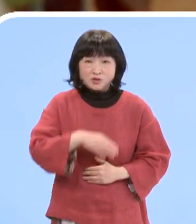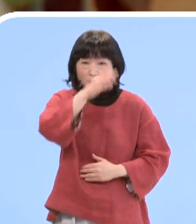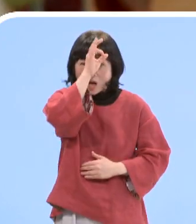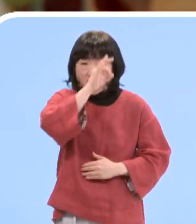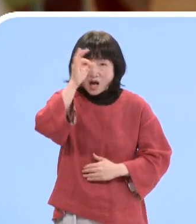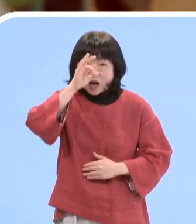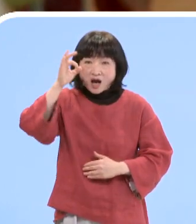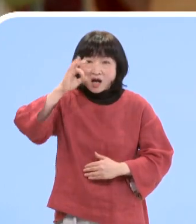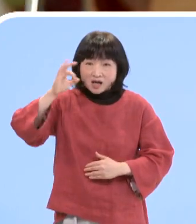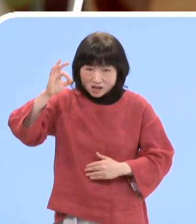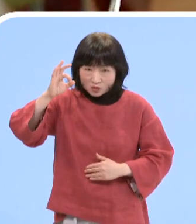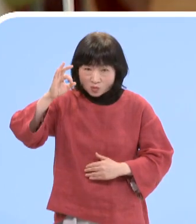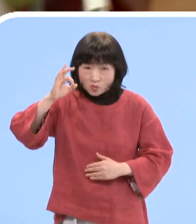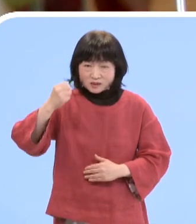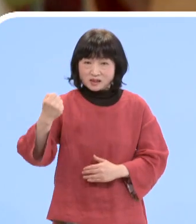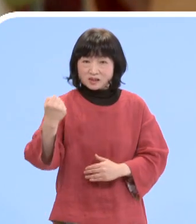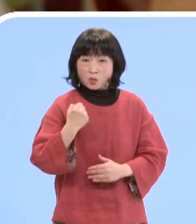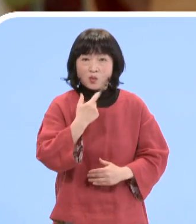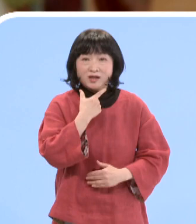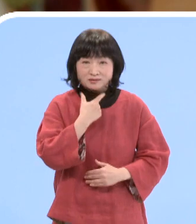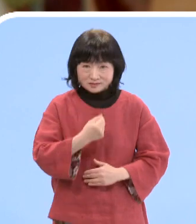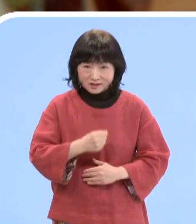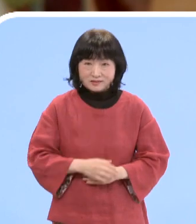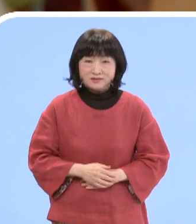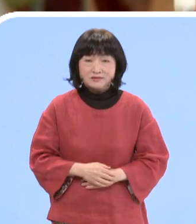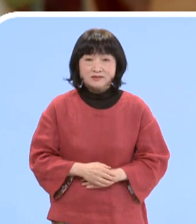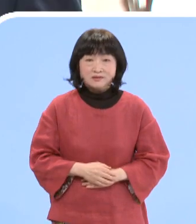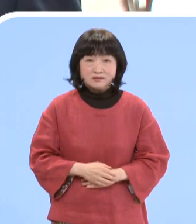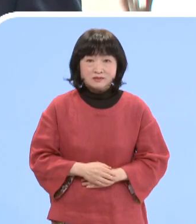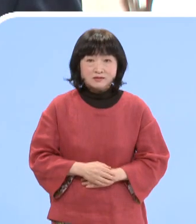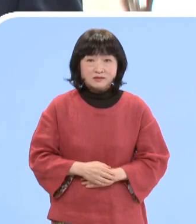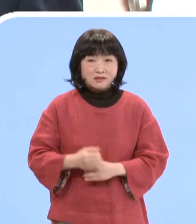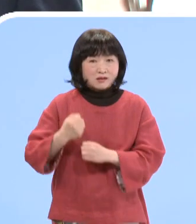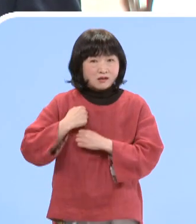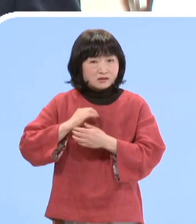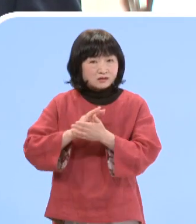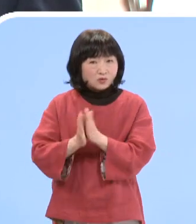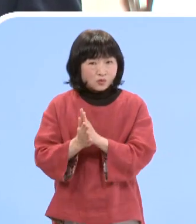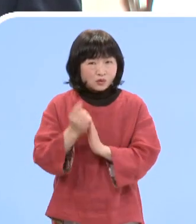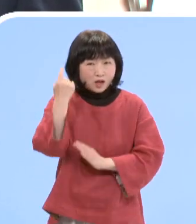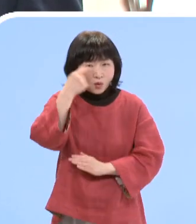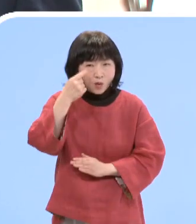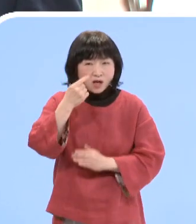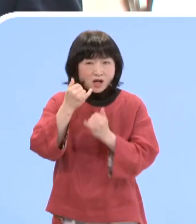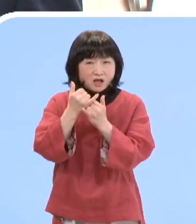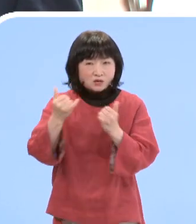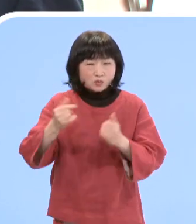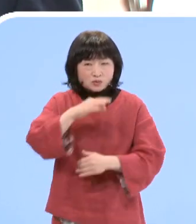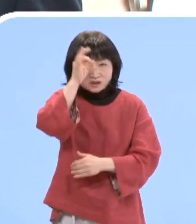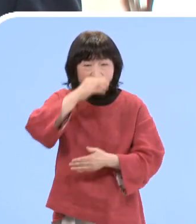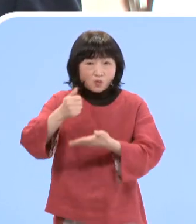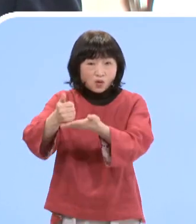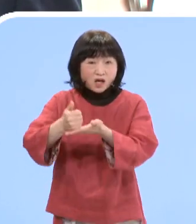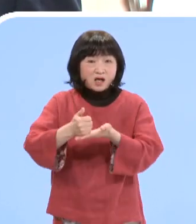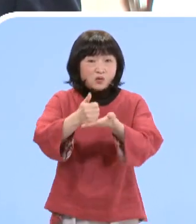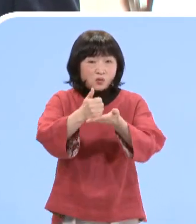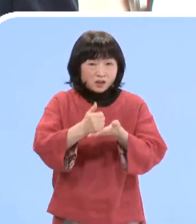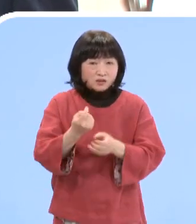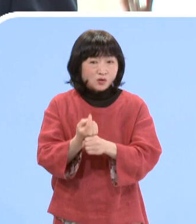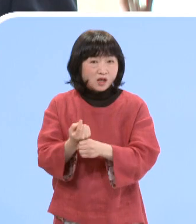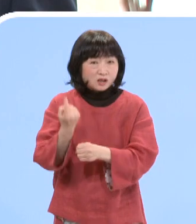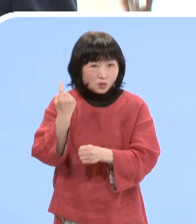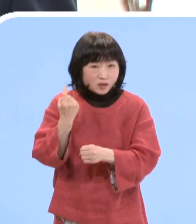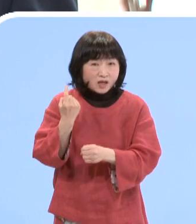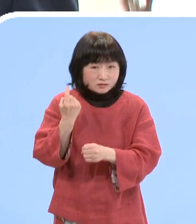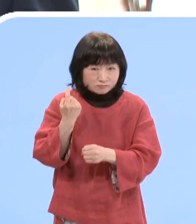っぱり強化しなきゃいけません、 はい、 兵庫はね外国人の観光客2018年平成